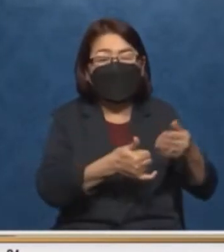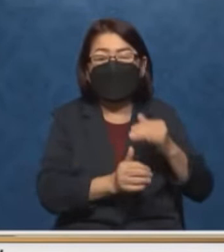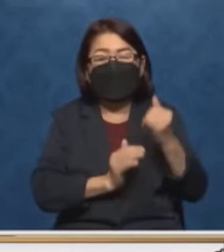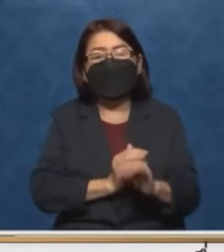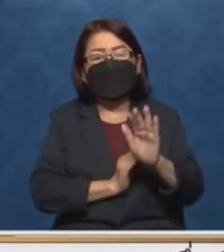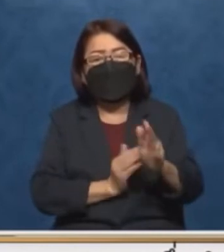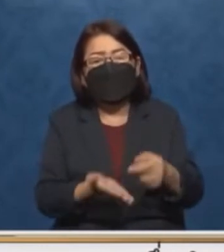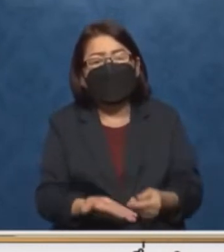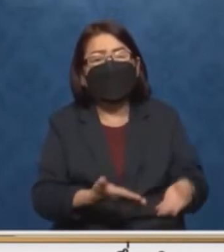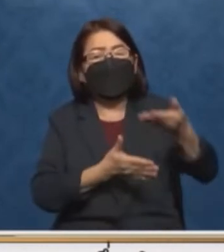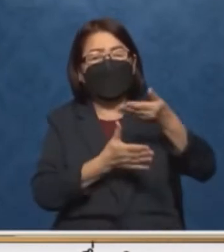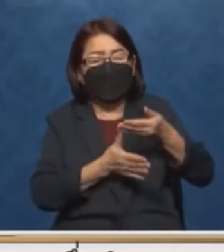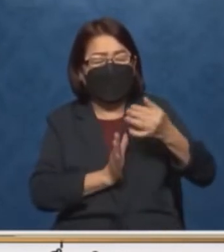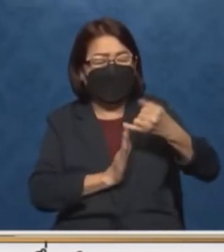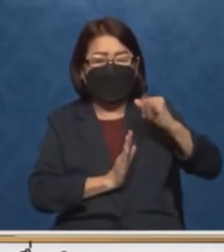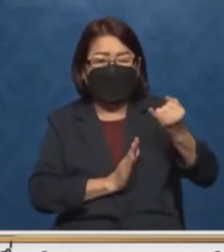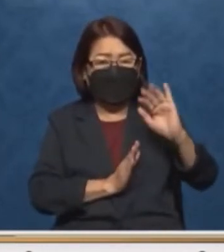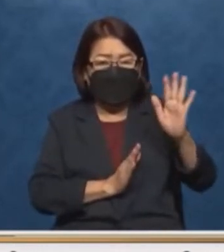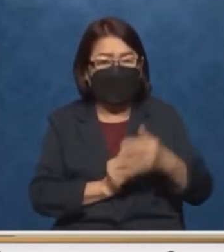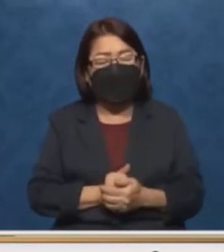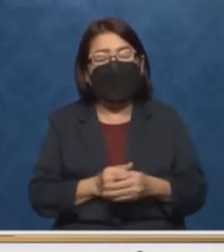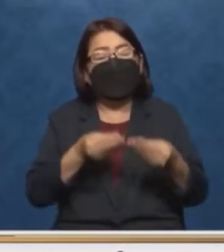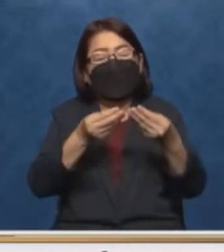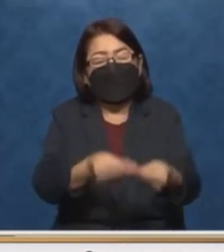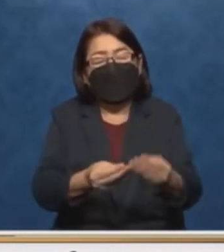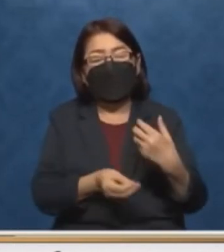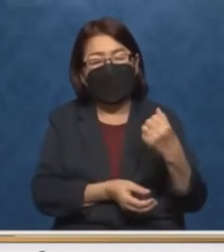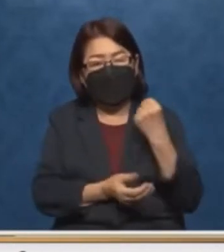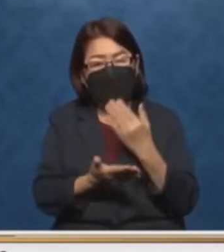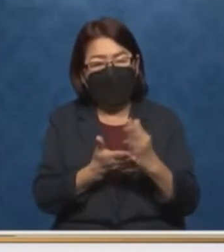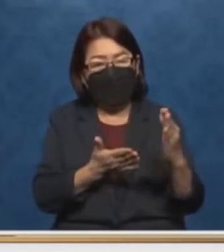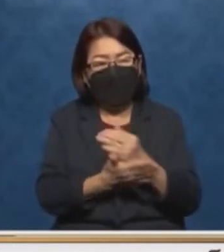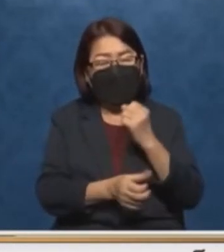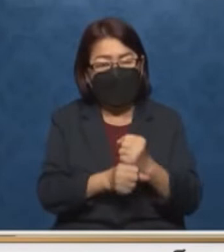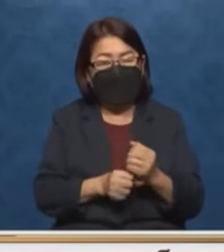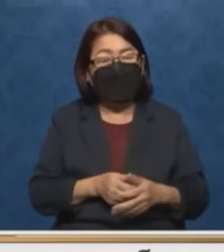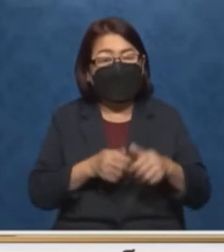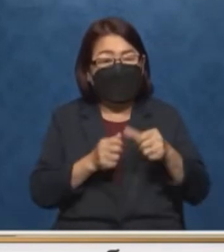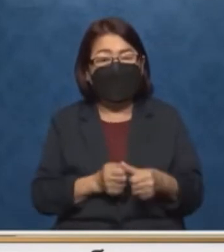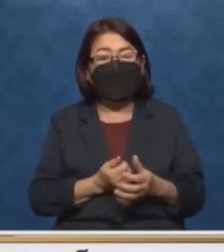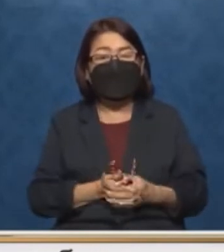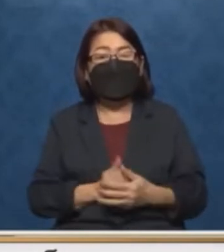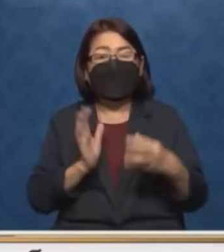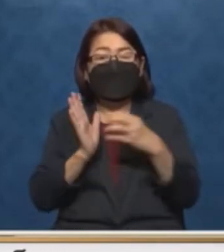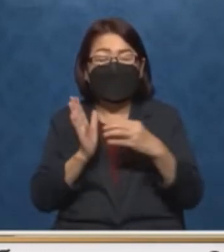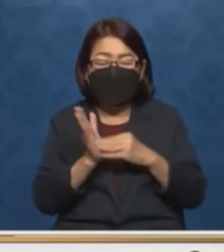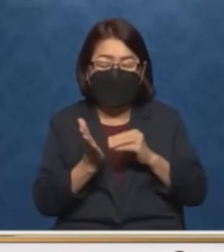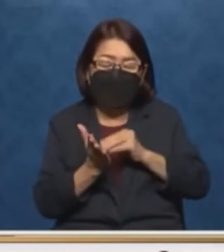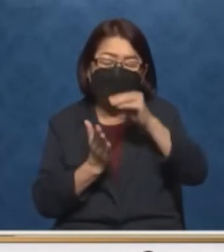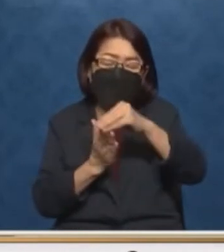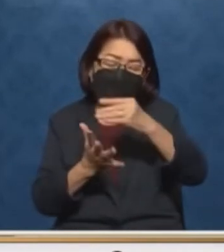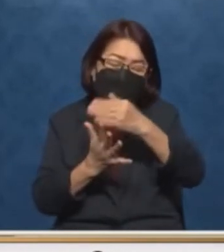ถือว่าเป็นการการจำนาดทางการศึกษาจากส่วนกลางไปยังพื้นที่ต่างๆได้อย่าง